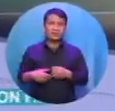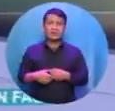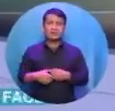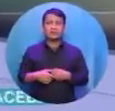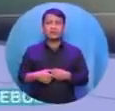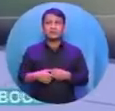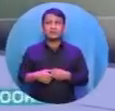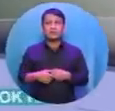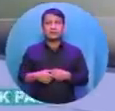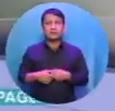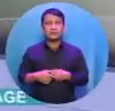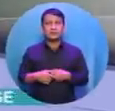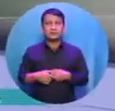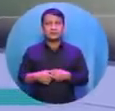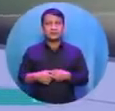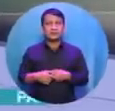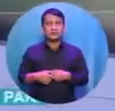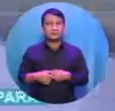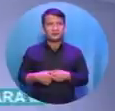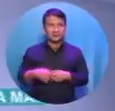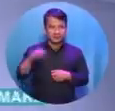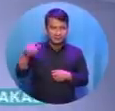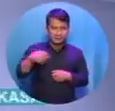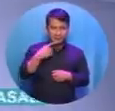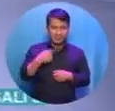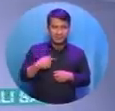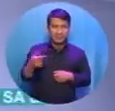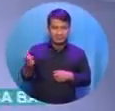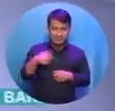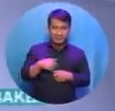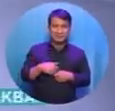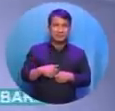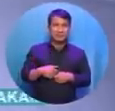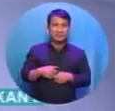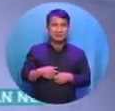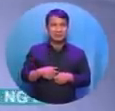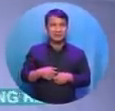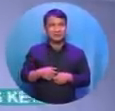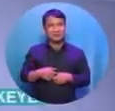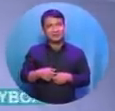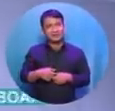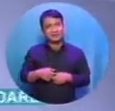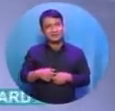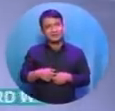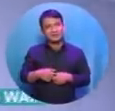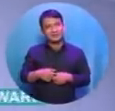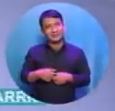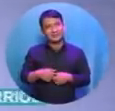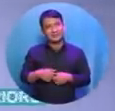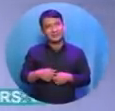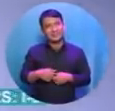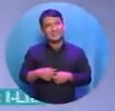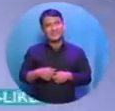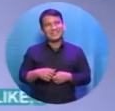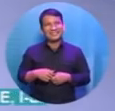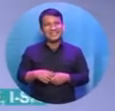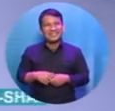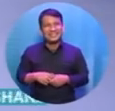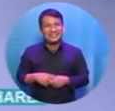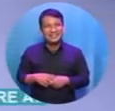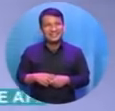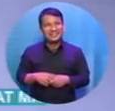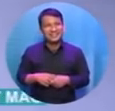Okay. Halika nga rito. Ikaw. Halika rito. Sige. Magbanter ka lang habang nagtatawag. Sige, pasok. Sabi mo, so sunod, anong